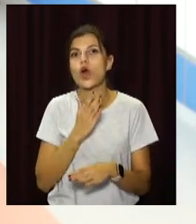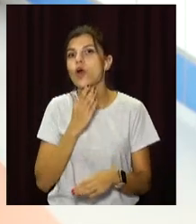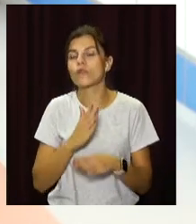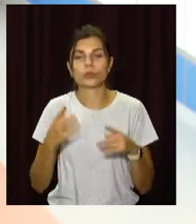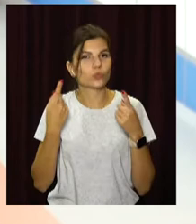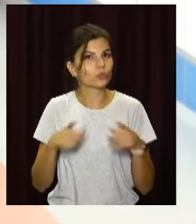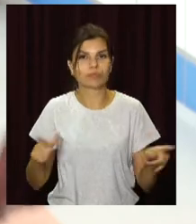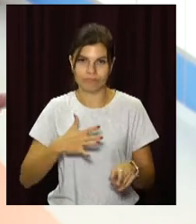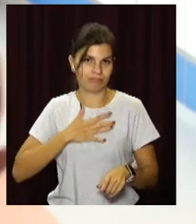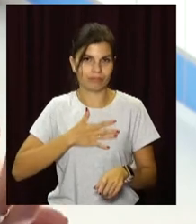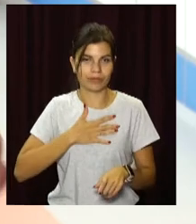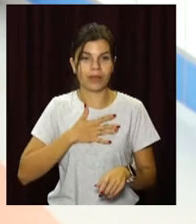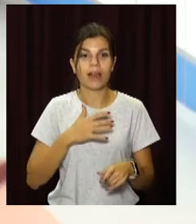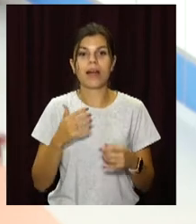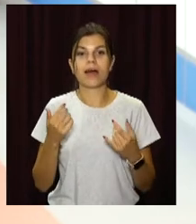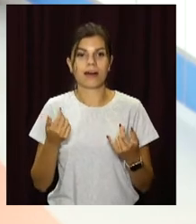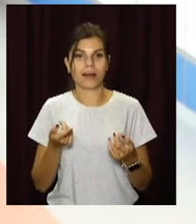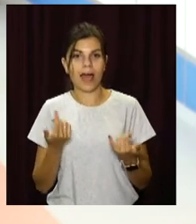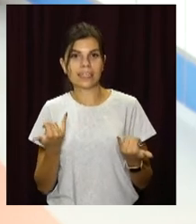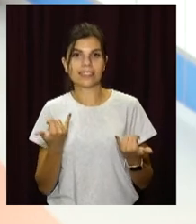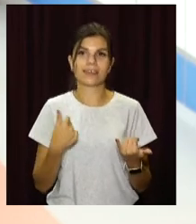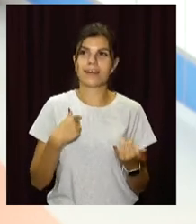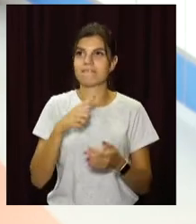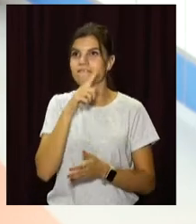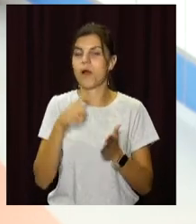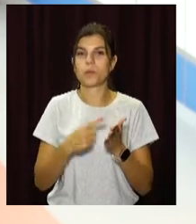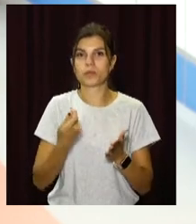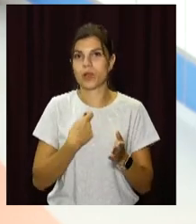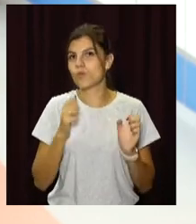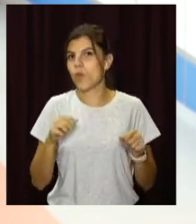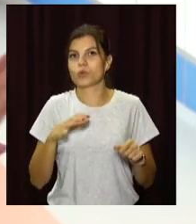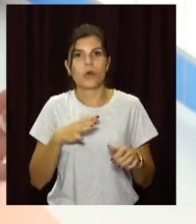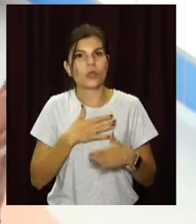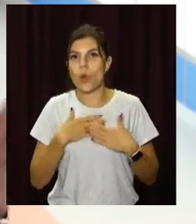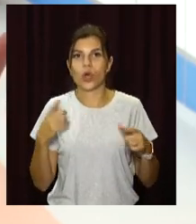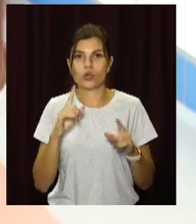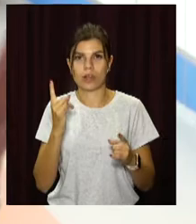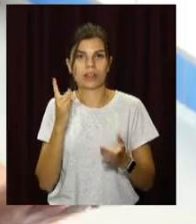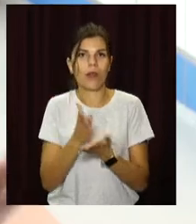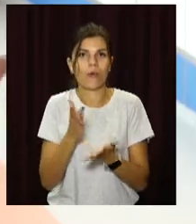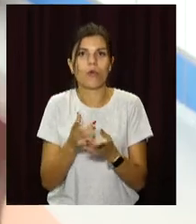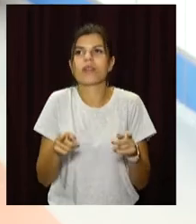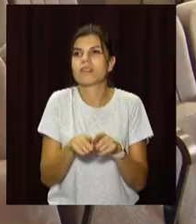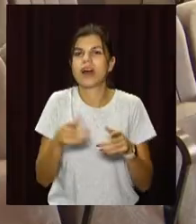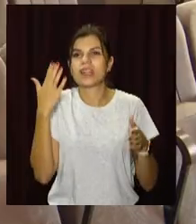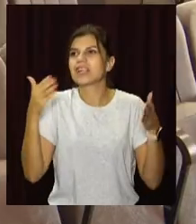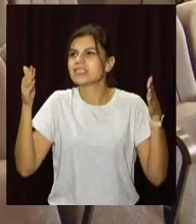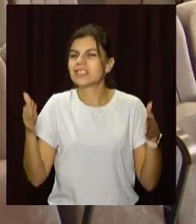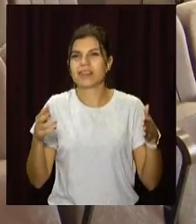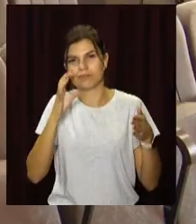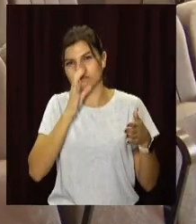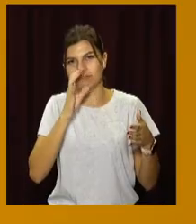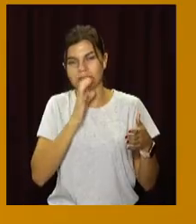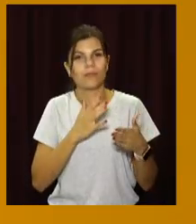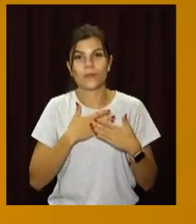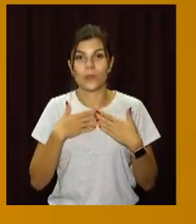школа. Навіть задаєшся собі таким питанням, що може і не хочеться, щоб дитина знаходилась в таких, знаєте, стінах школи. Капітальний